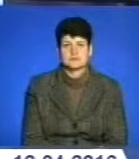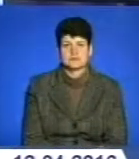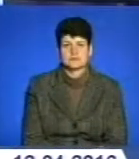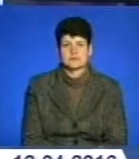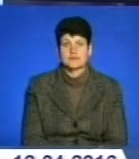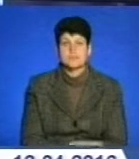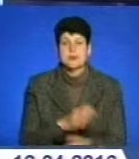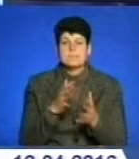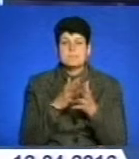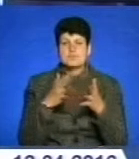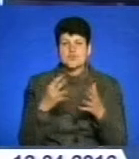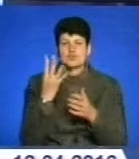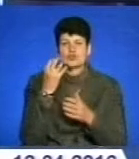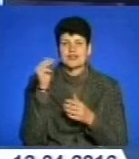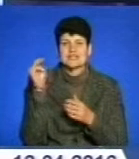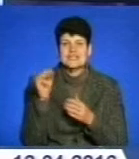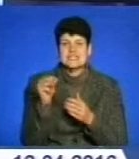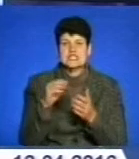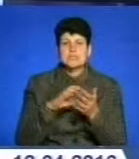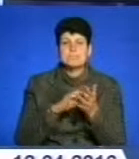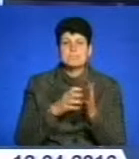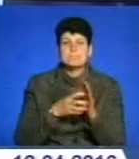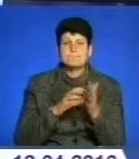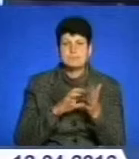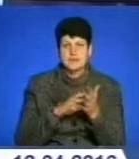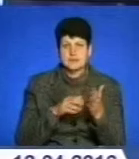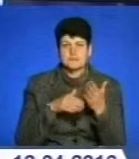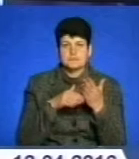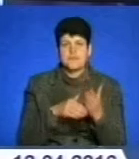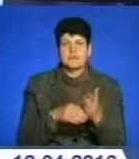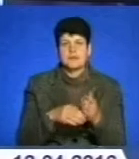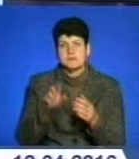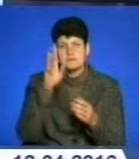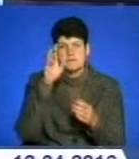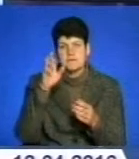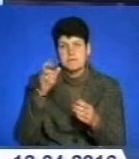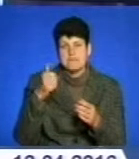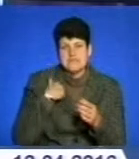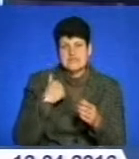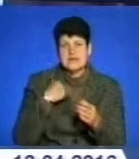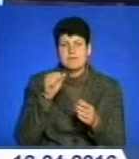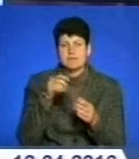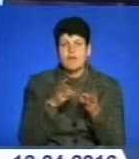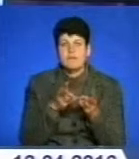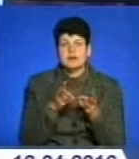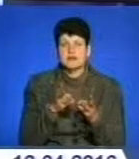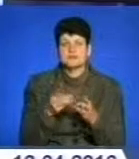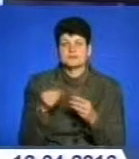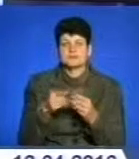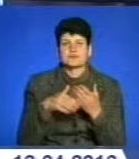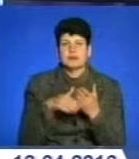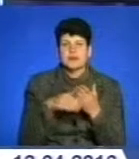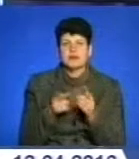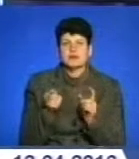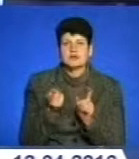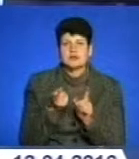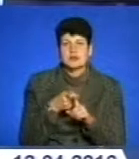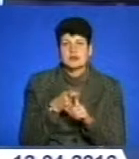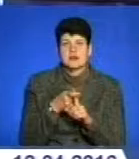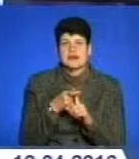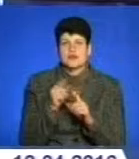Більше 4000 пряників для допомоги бійцям АТО випекли тернопільські волонтери, до яких долучились студенти економічного